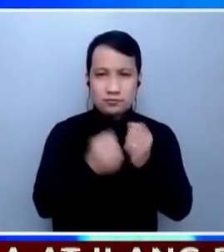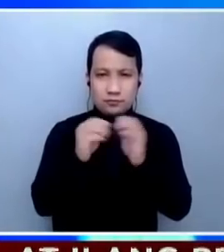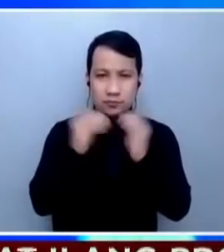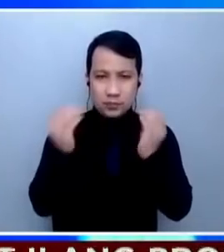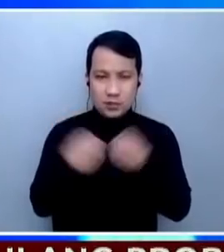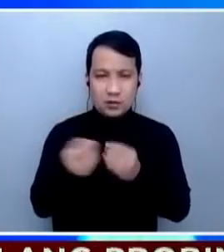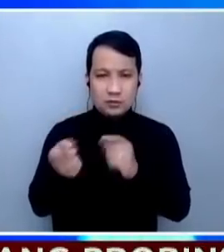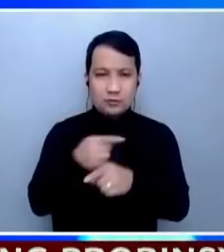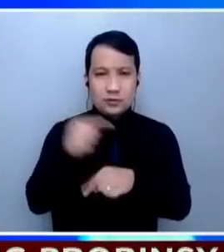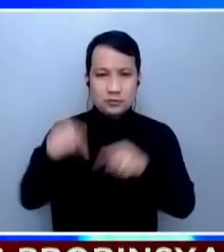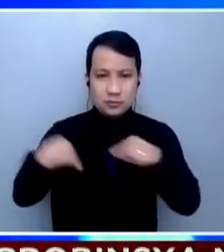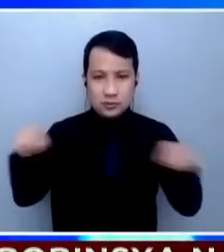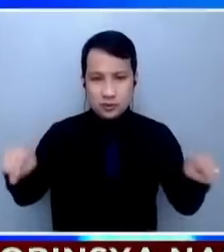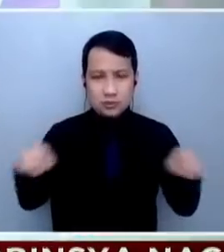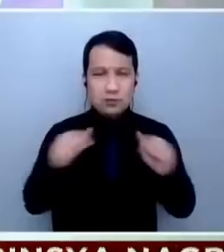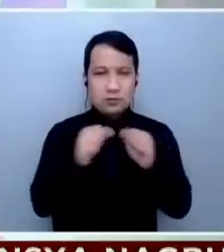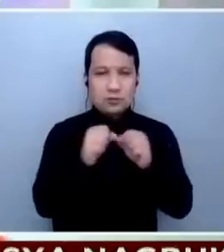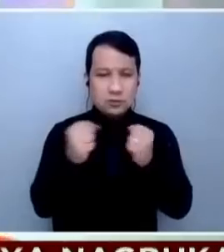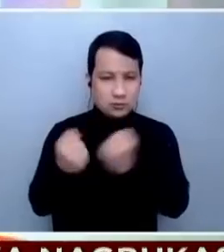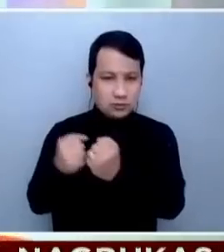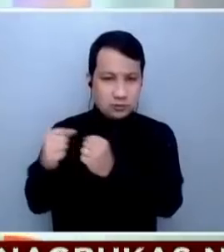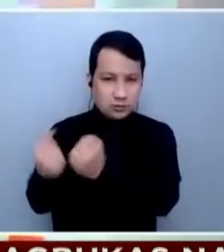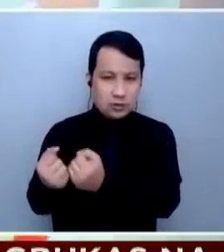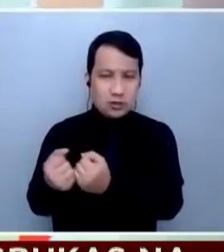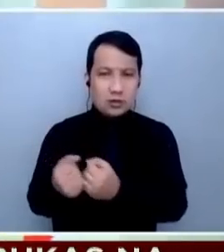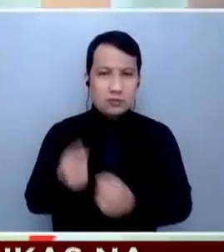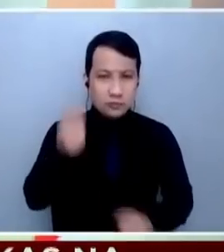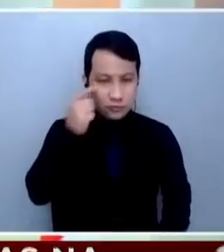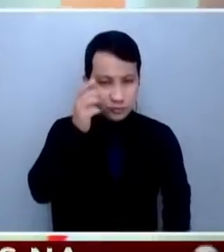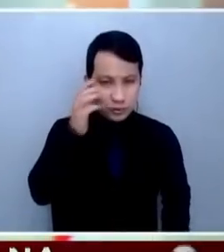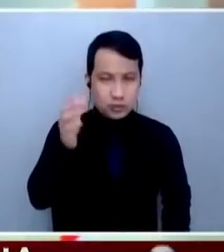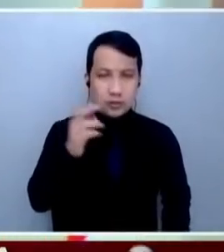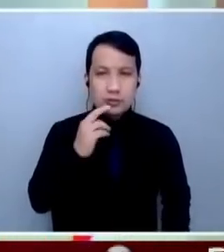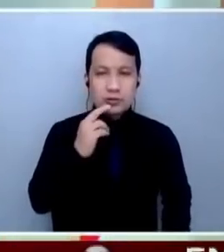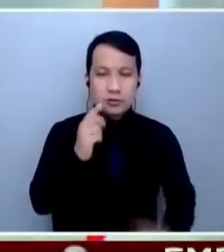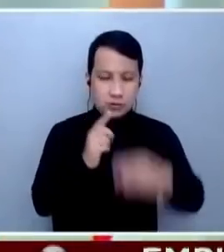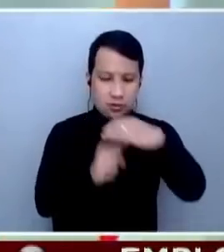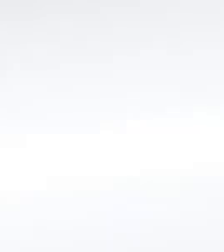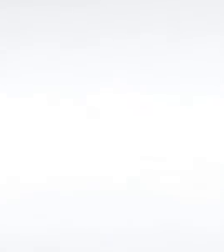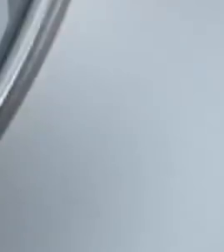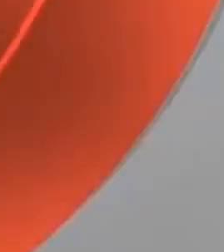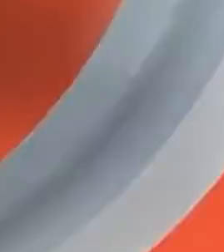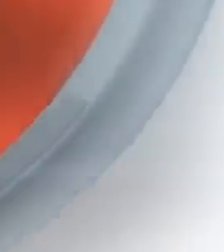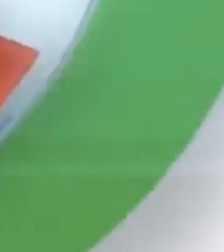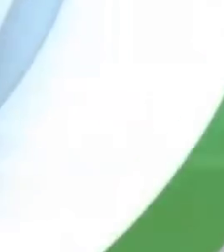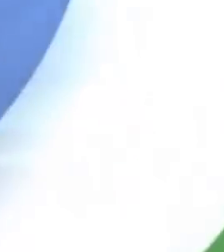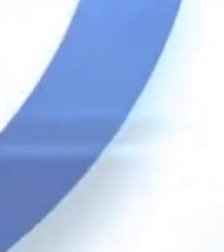sa iba't ibang sektor. George Carino, ABS-CBN News.